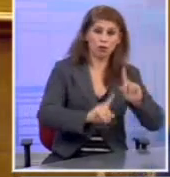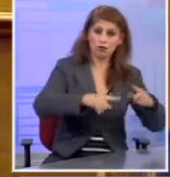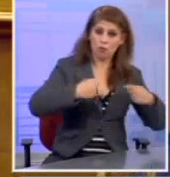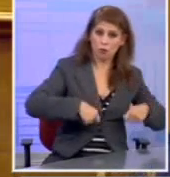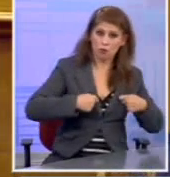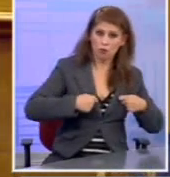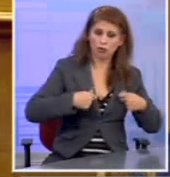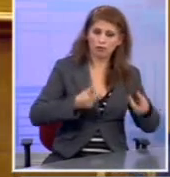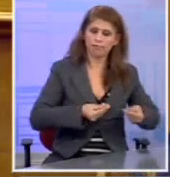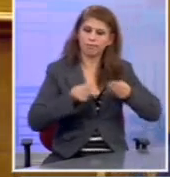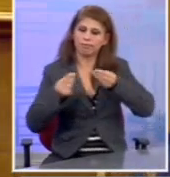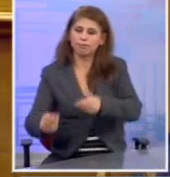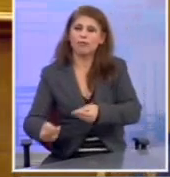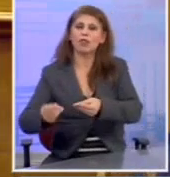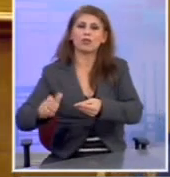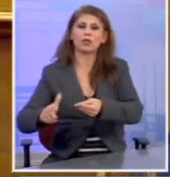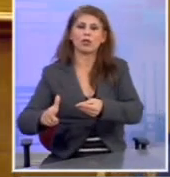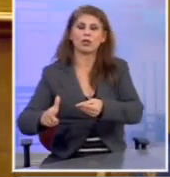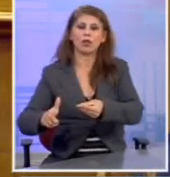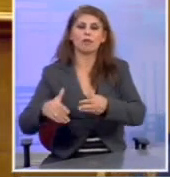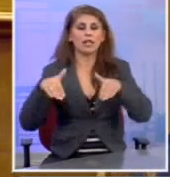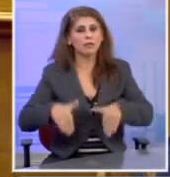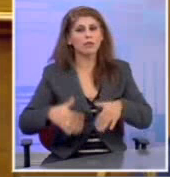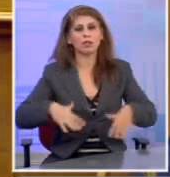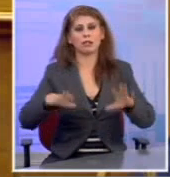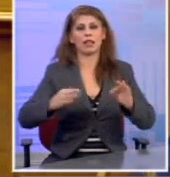φτωχότερους, με σεβασμό στην αρχή της αναλογικότητας.